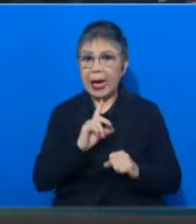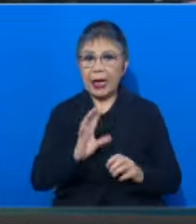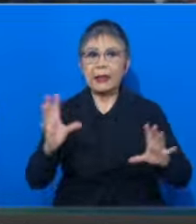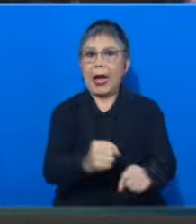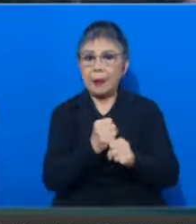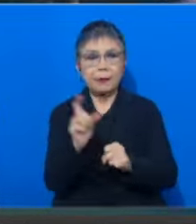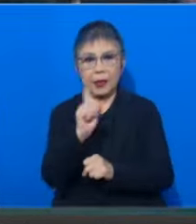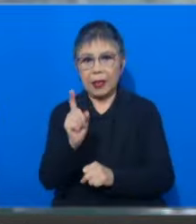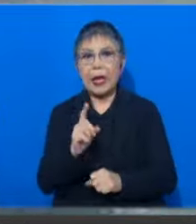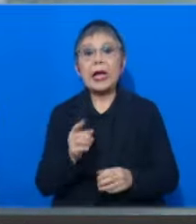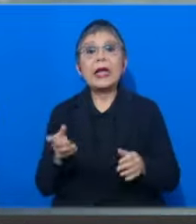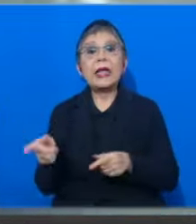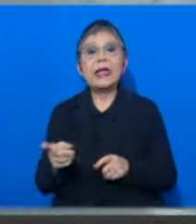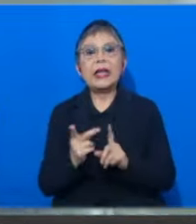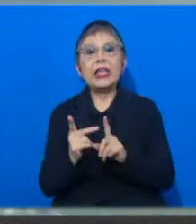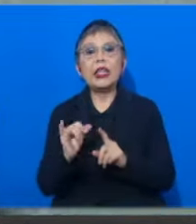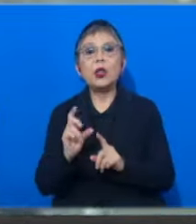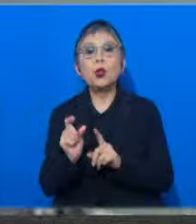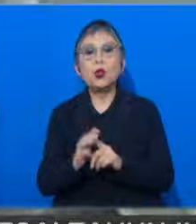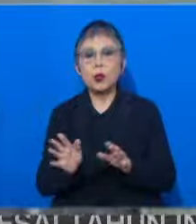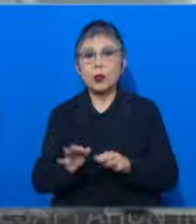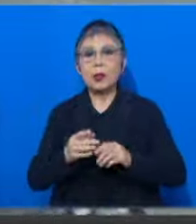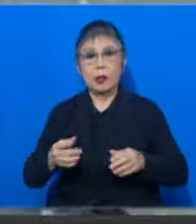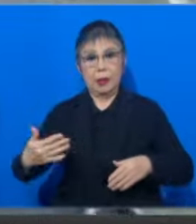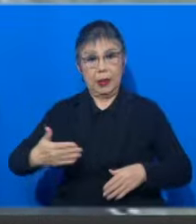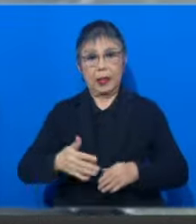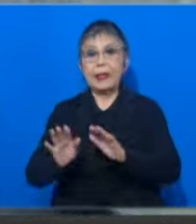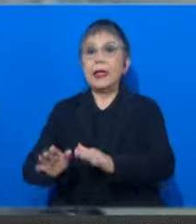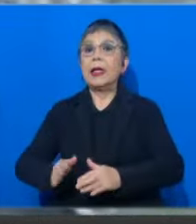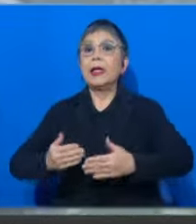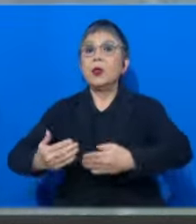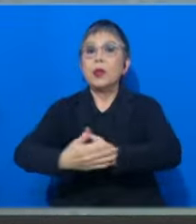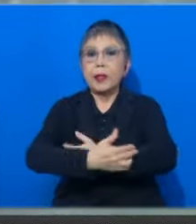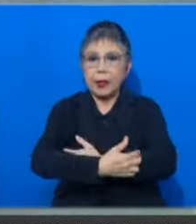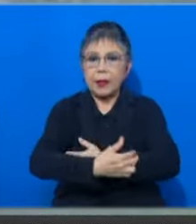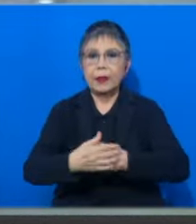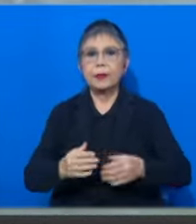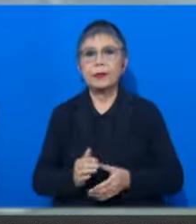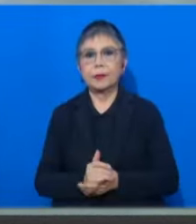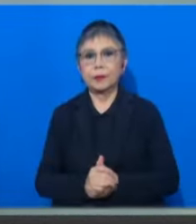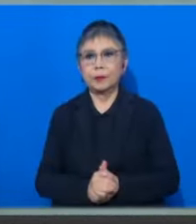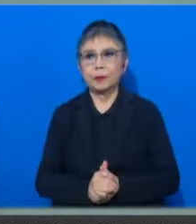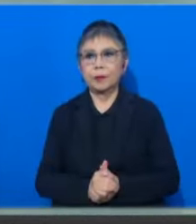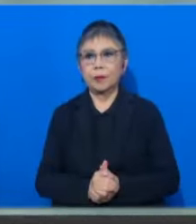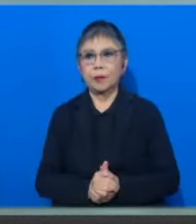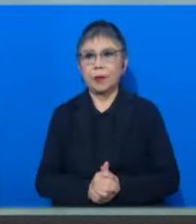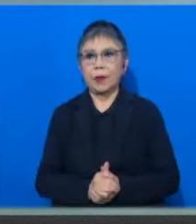menangkapnya, karena hiu paus termasuk satwa dilindungi. Tim Liputan CNN Indonesia.